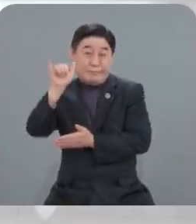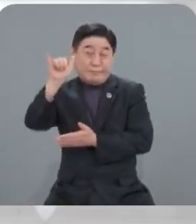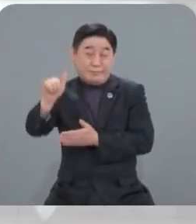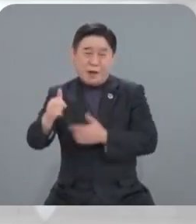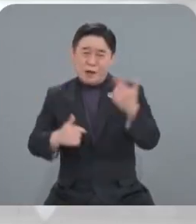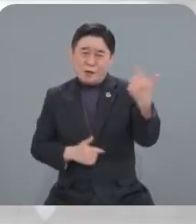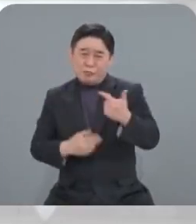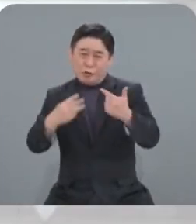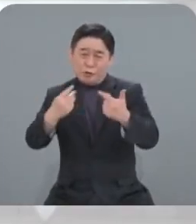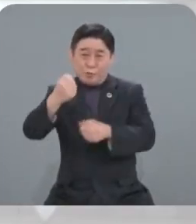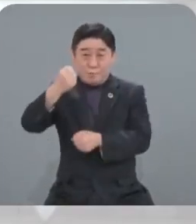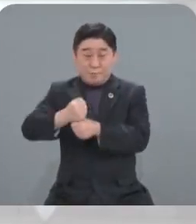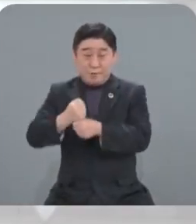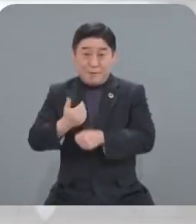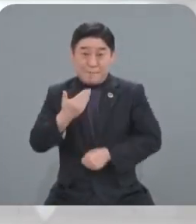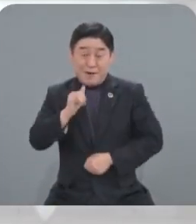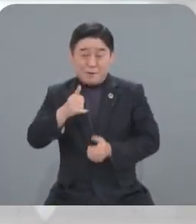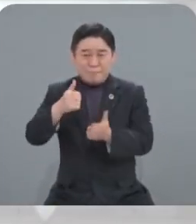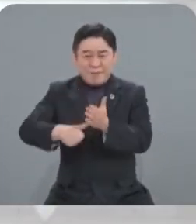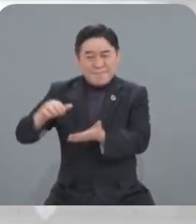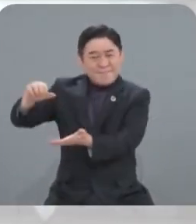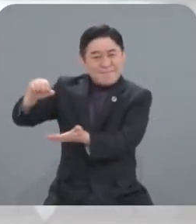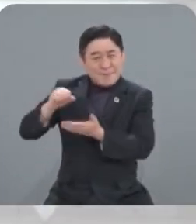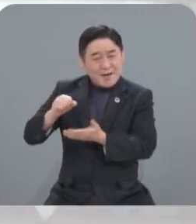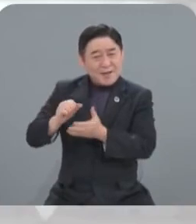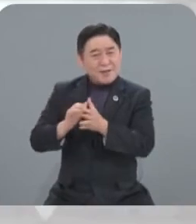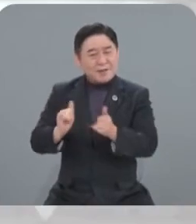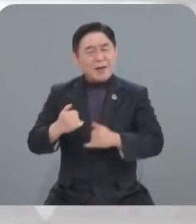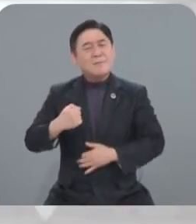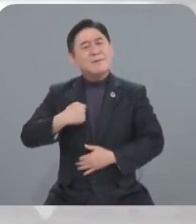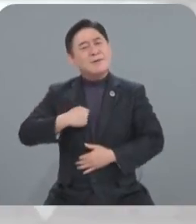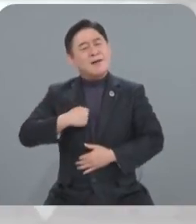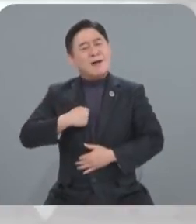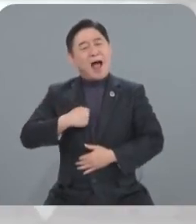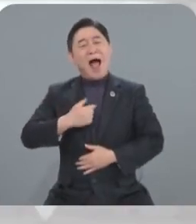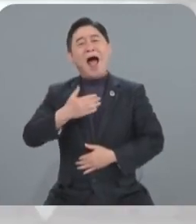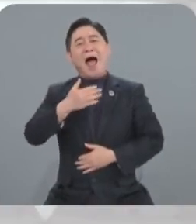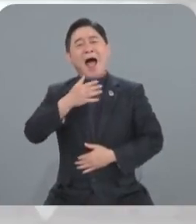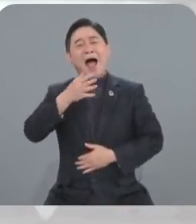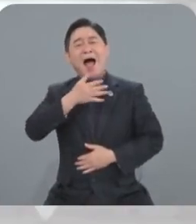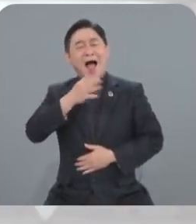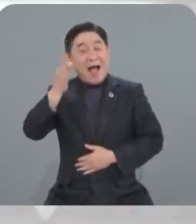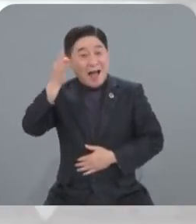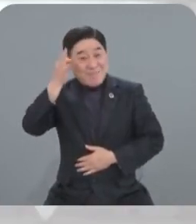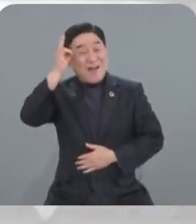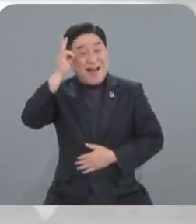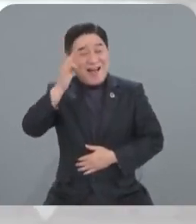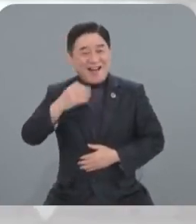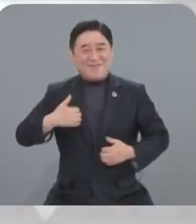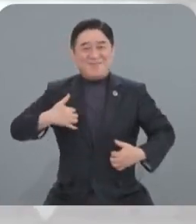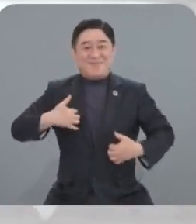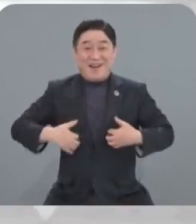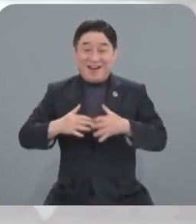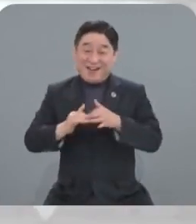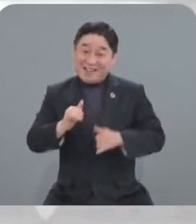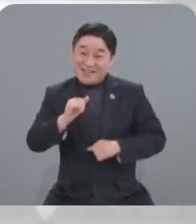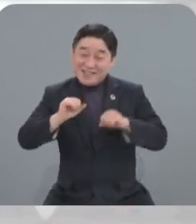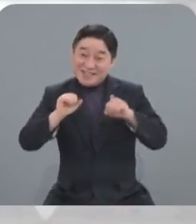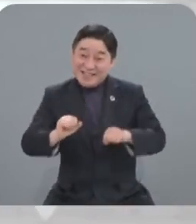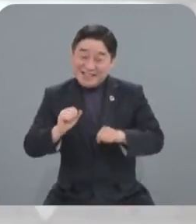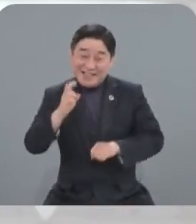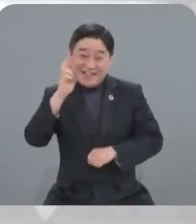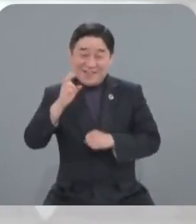제조가 가능한 물량을 확보한 사람이라면 아 그사람 하고 반가워할 분들이 계실까요